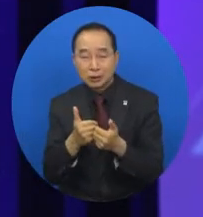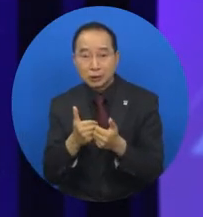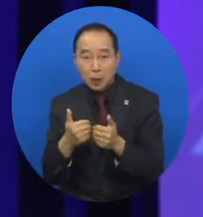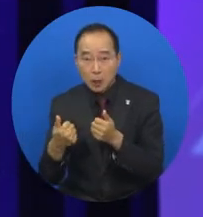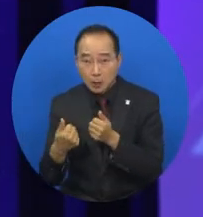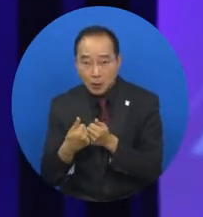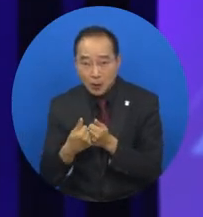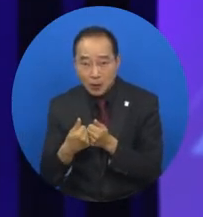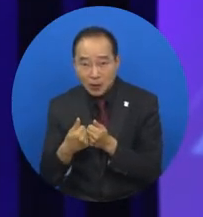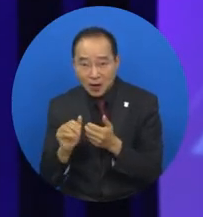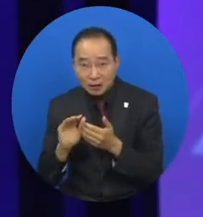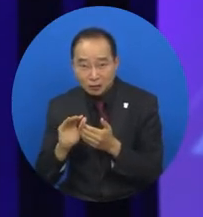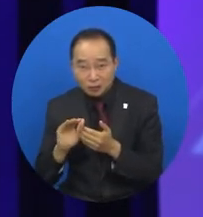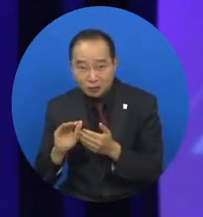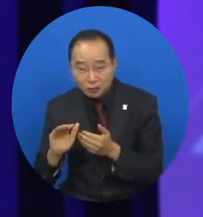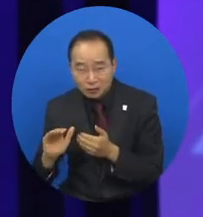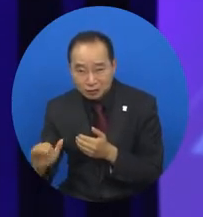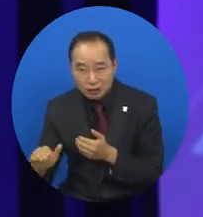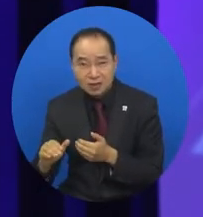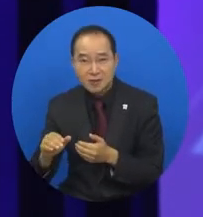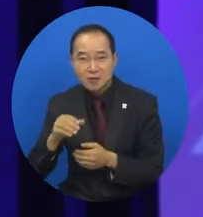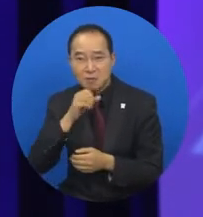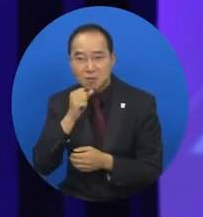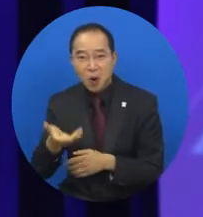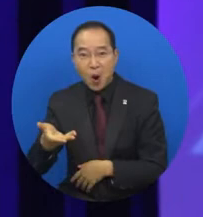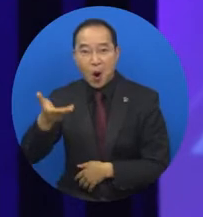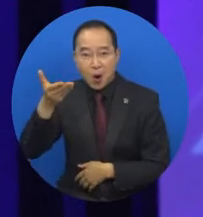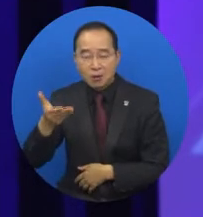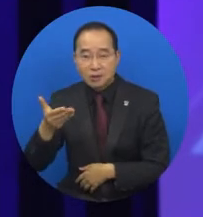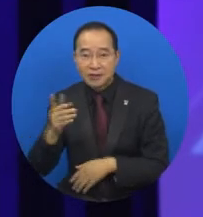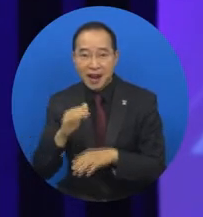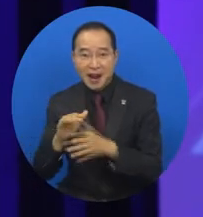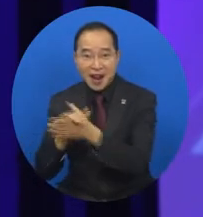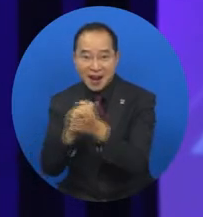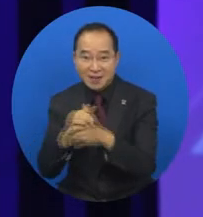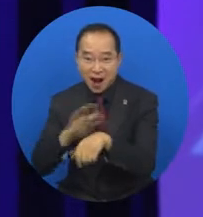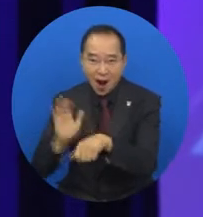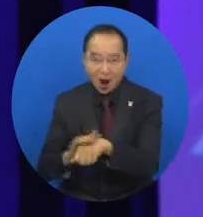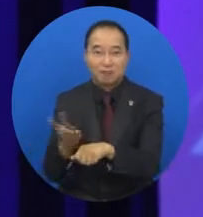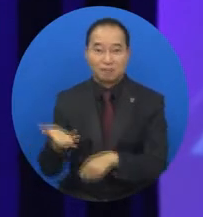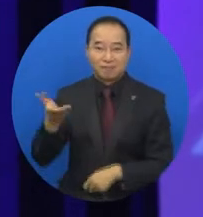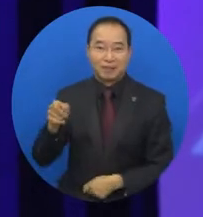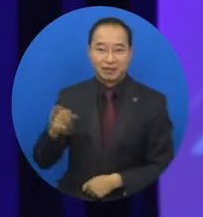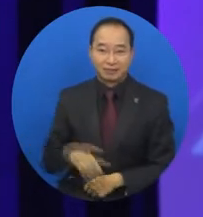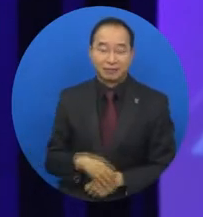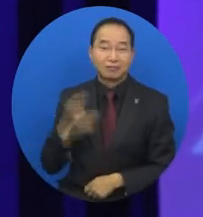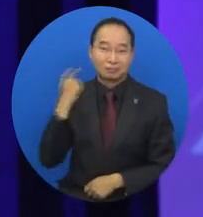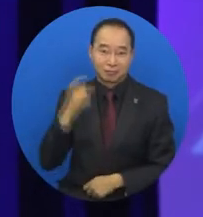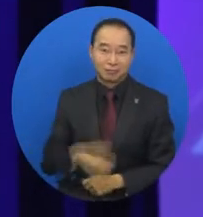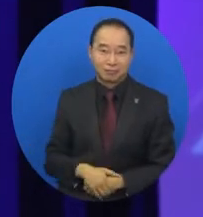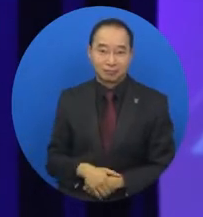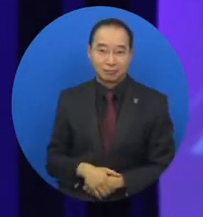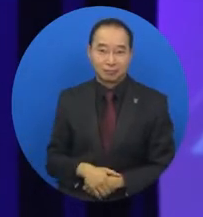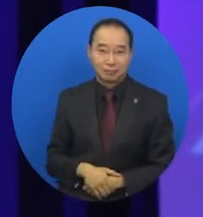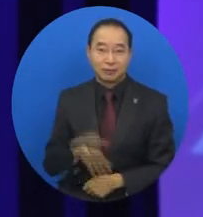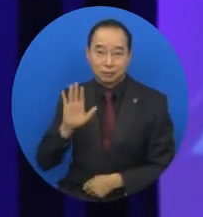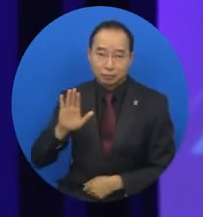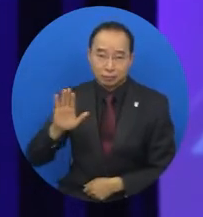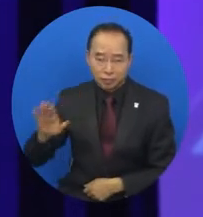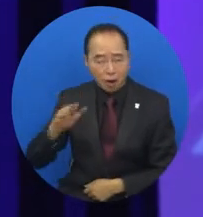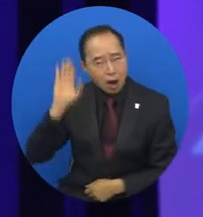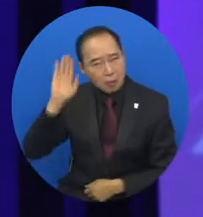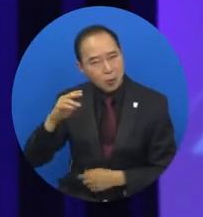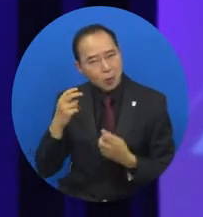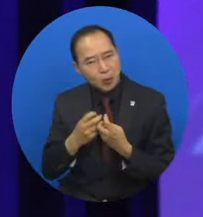듣게 되었어요. 그들을 보면서 저희 의무감과 책임감 등을